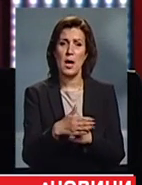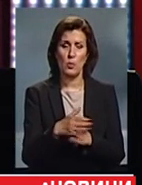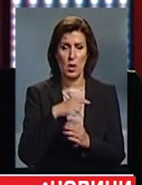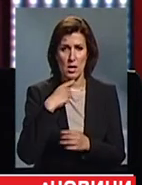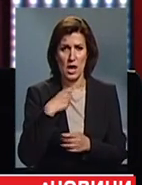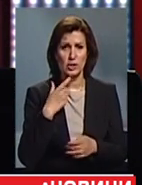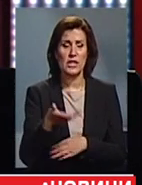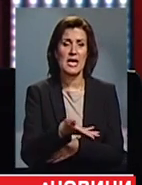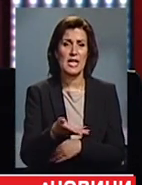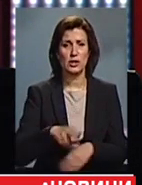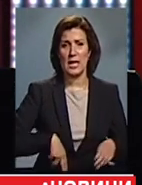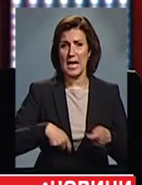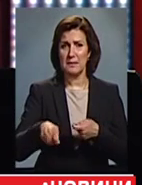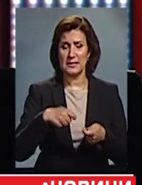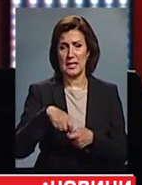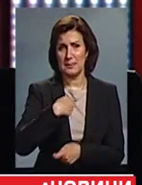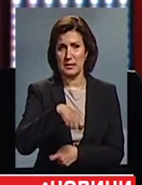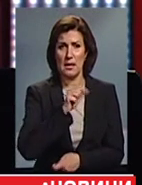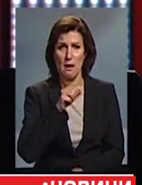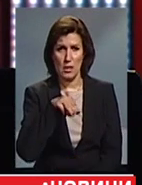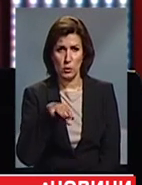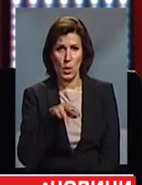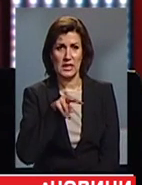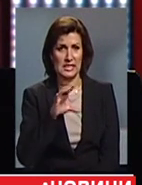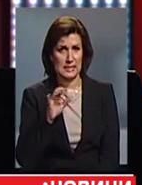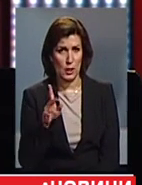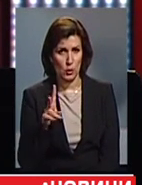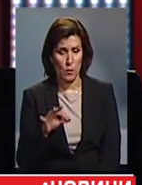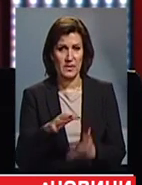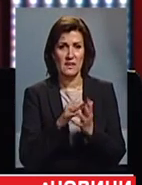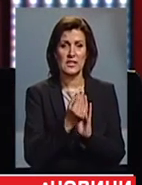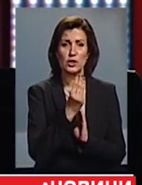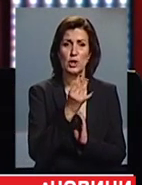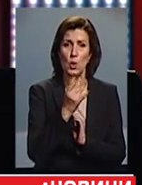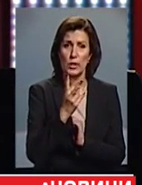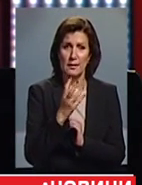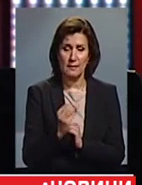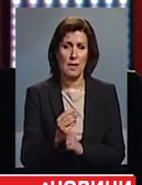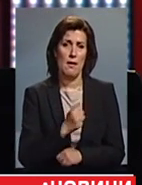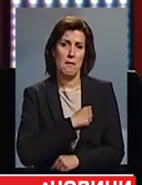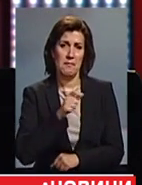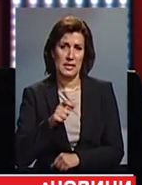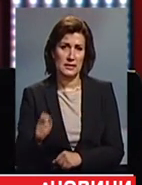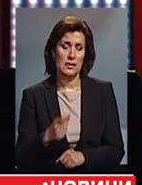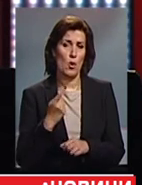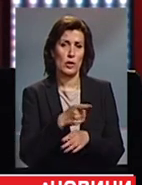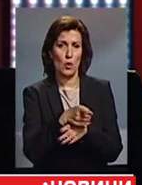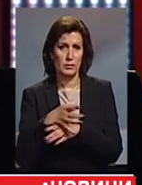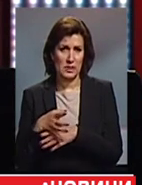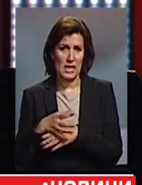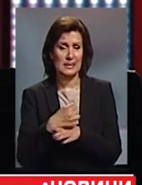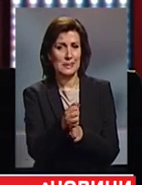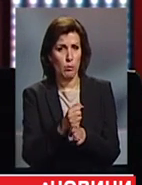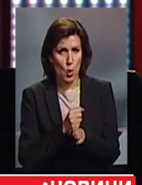речник адміністрації президента з питань АТО Андрій Лисенко. У селищі Широкине бійців АТО один раз обстріляли із